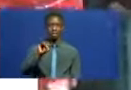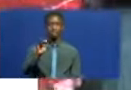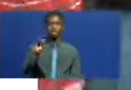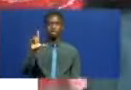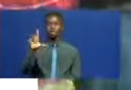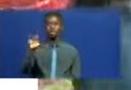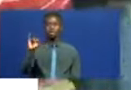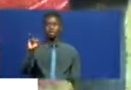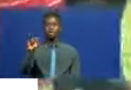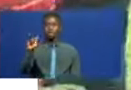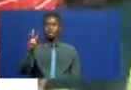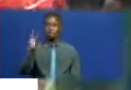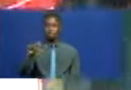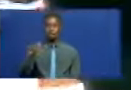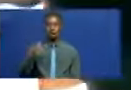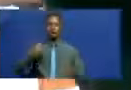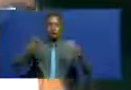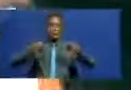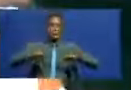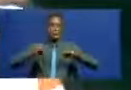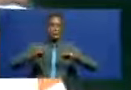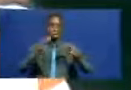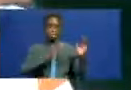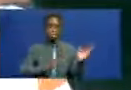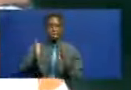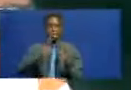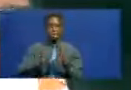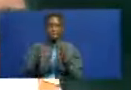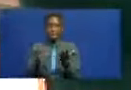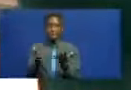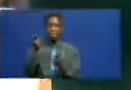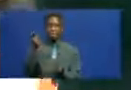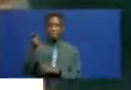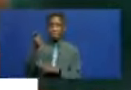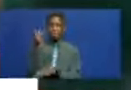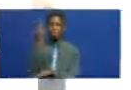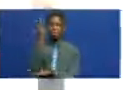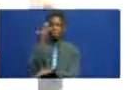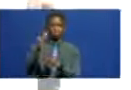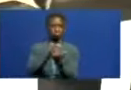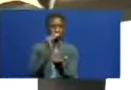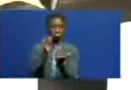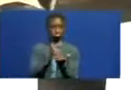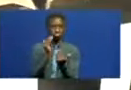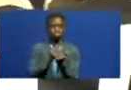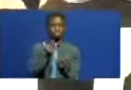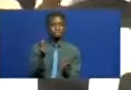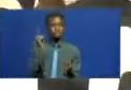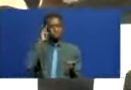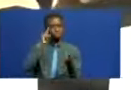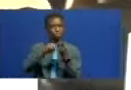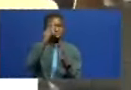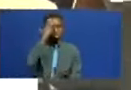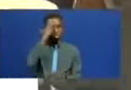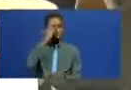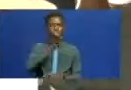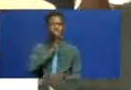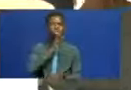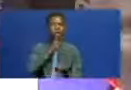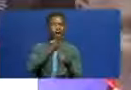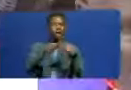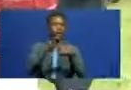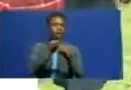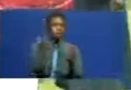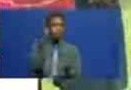mpango maalum wa usimamizi wa msitu utakaowezesha kushiriki katika uhifadhi wa chemichemi kuu za maji. Kama sehemu ya juhudi